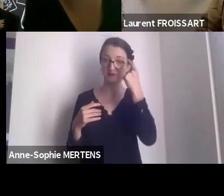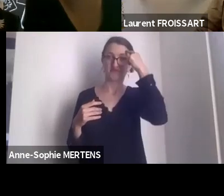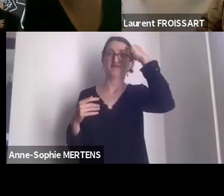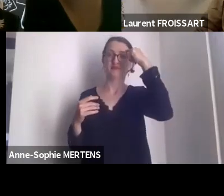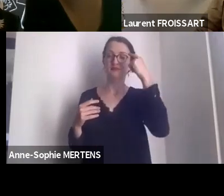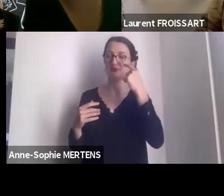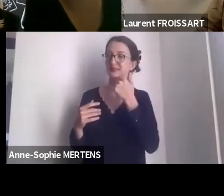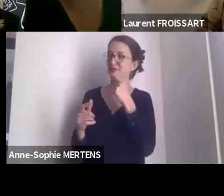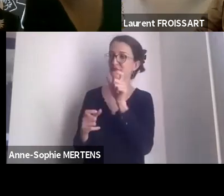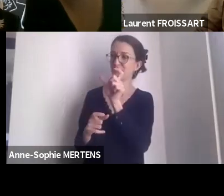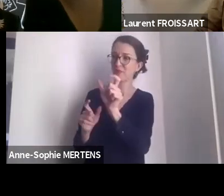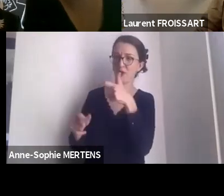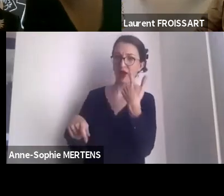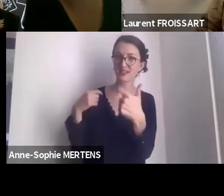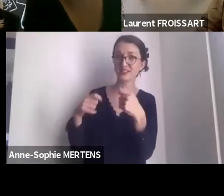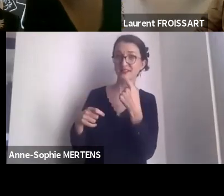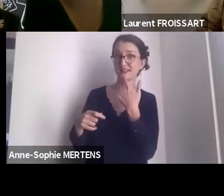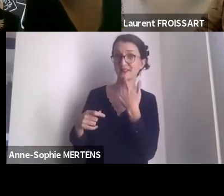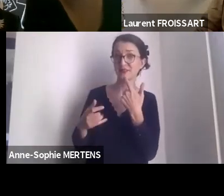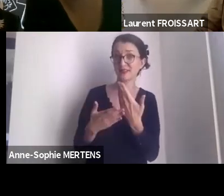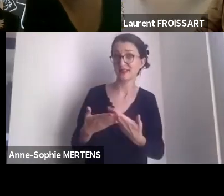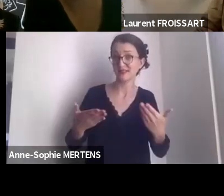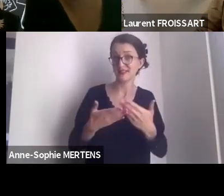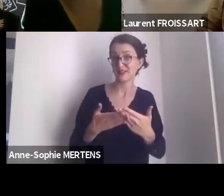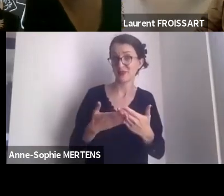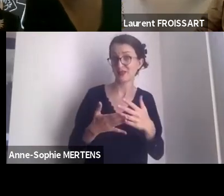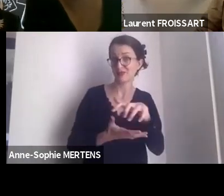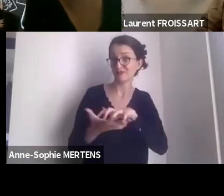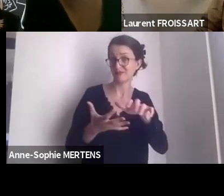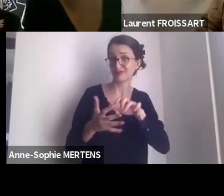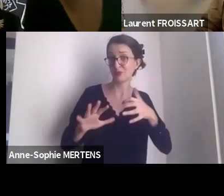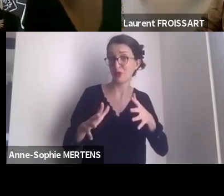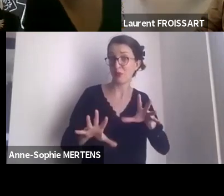comment accepter et s'adapter à un monde chaotique, c'est ça ?